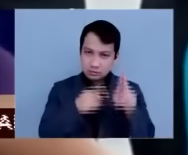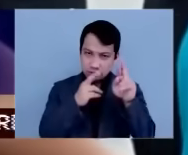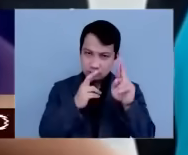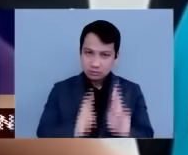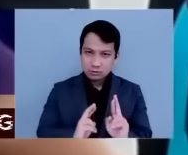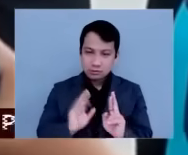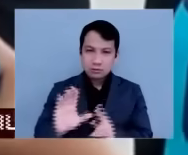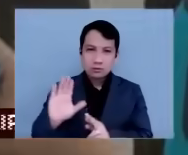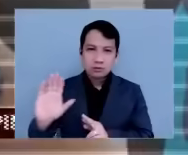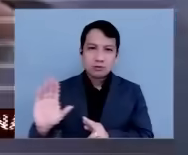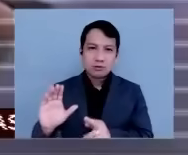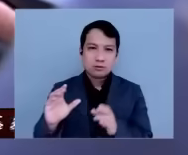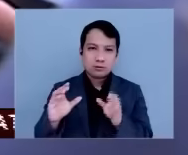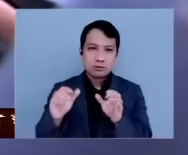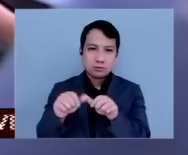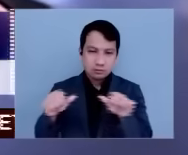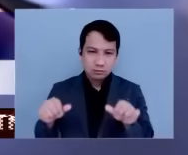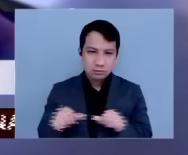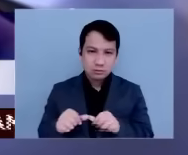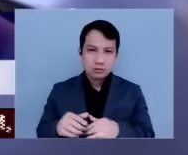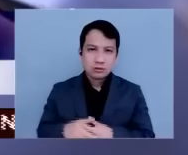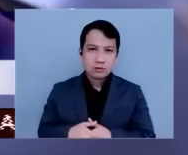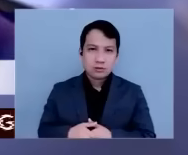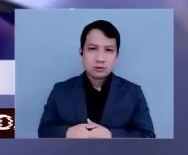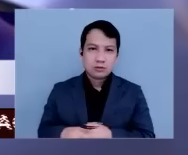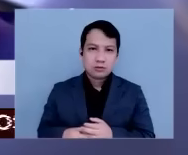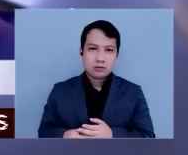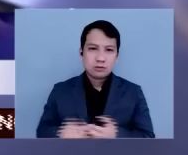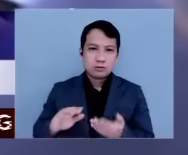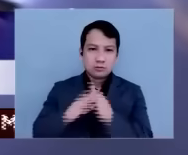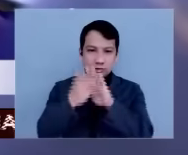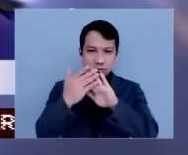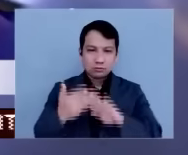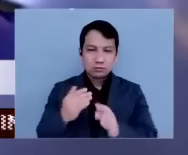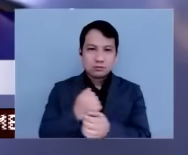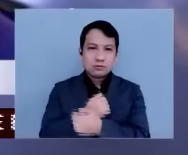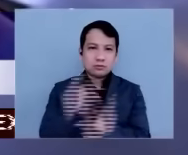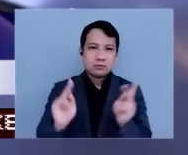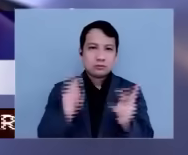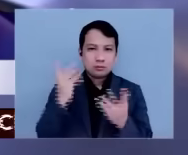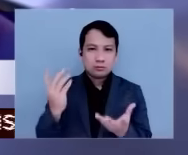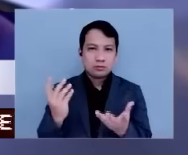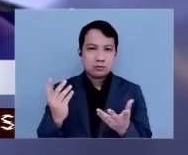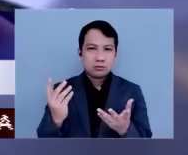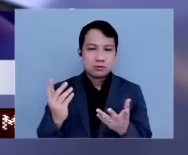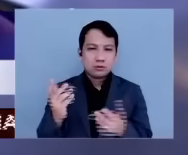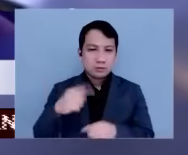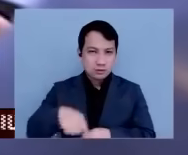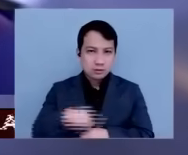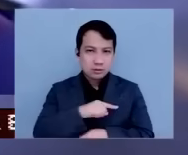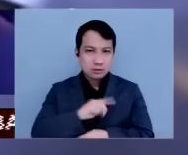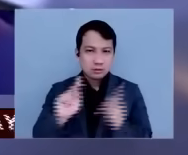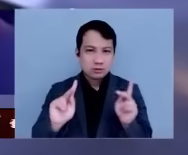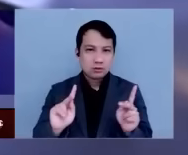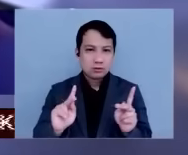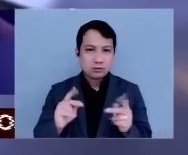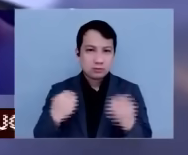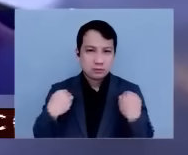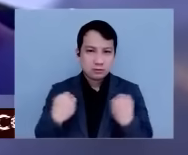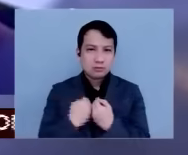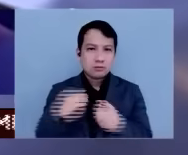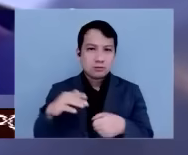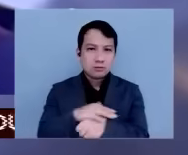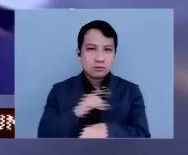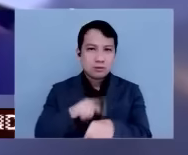kanilang compound. We are peaceful loving people. Resident ito ng mga kingdom members and full-time miracle workers,